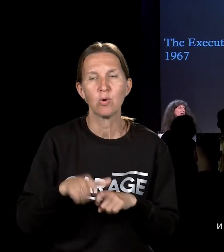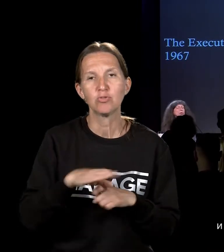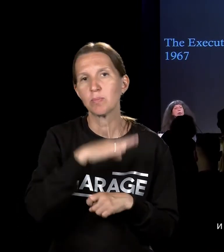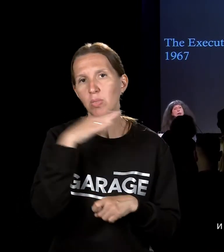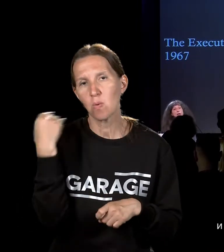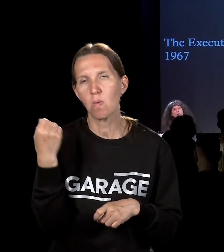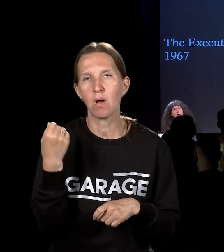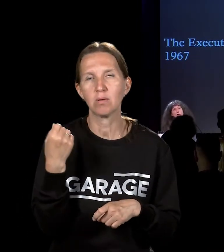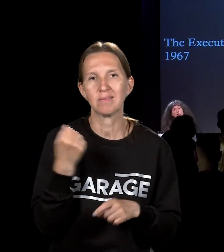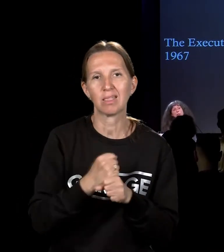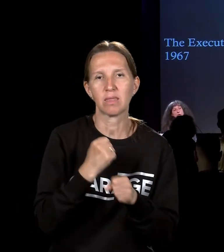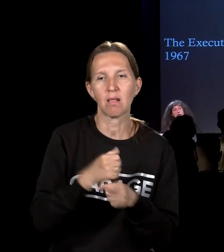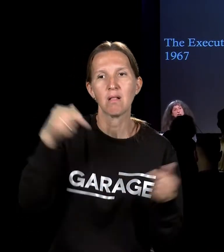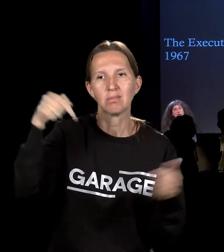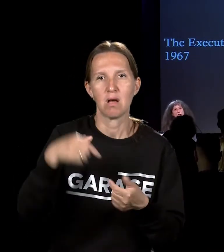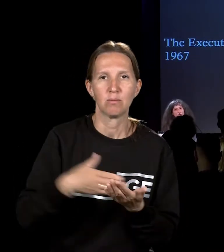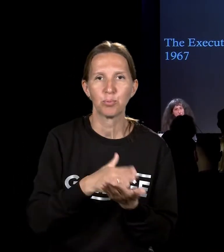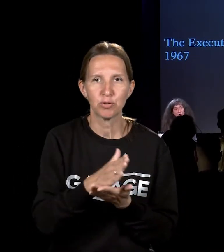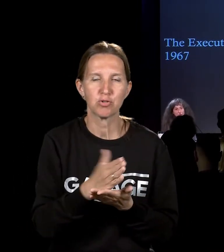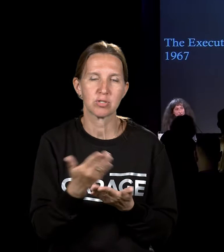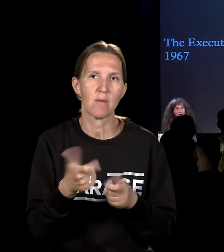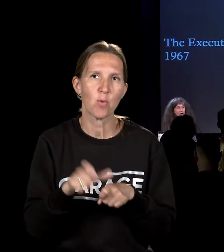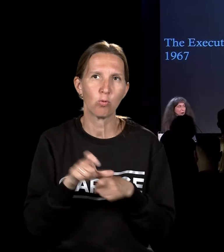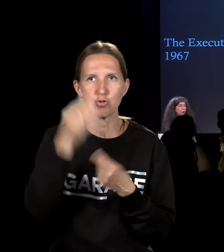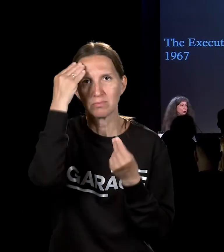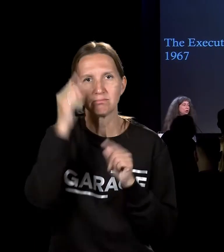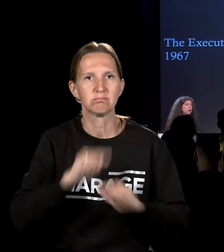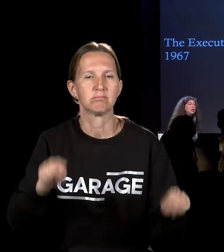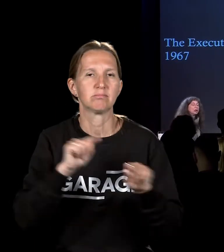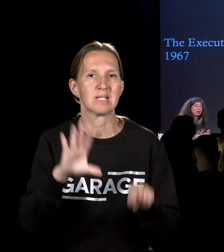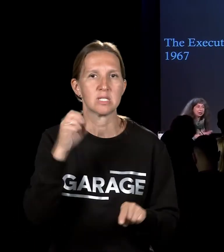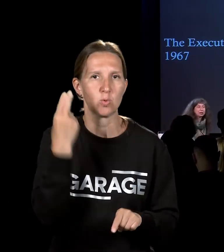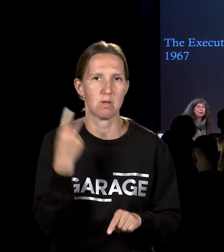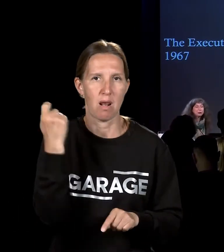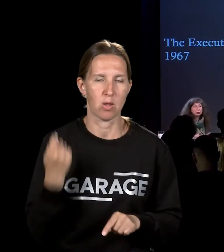злобу дня, это достаточно ангажированный социальный художник.